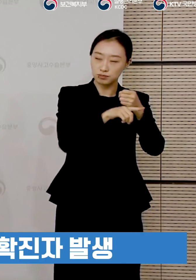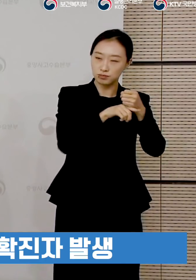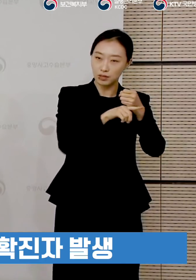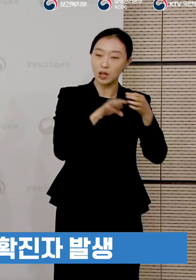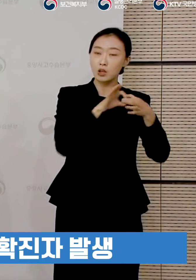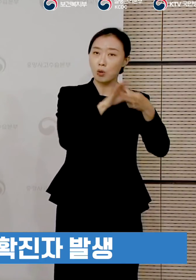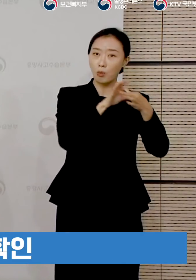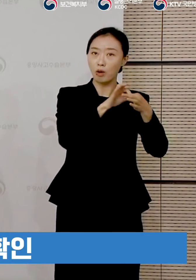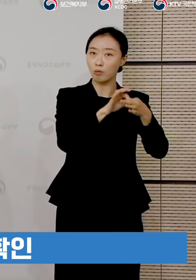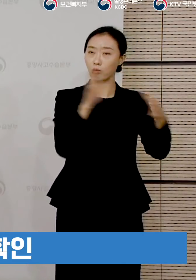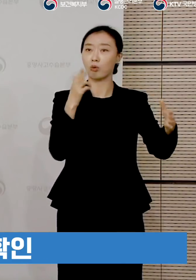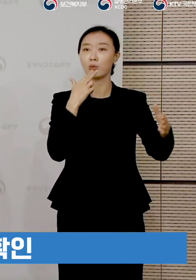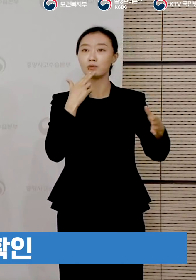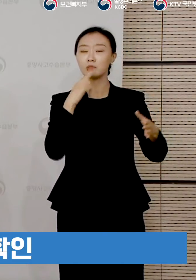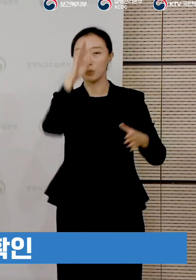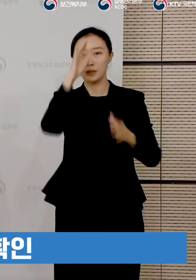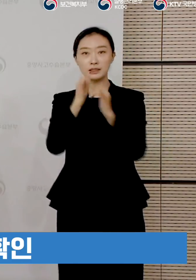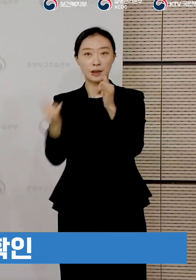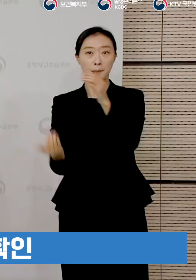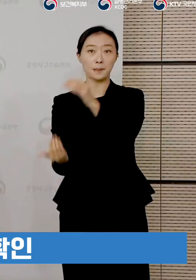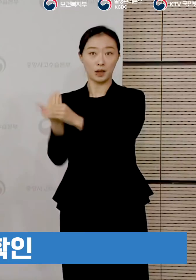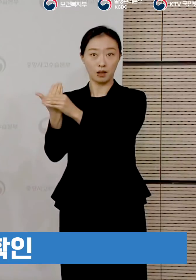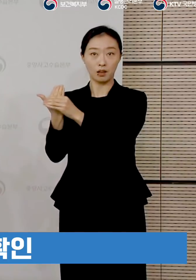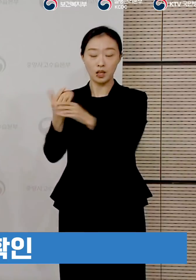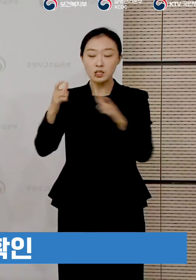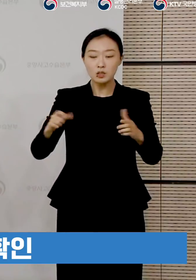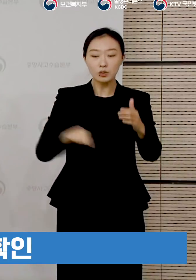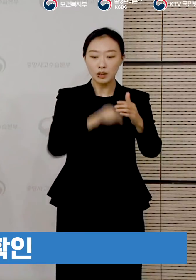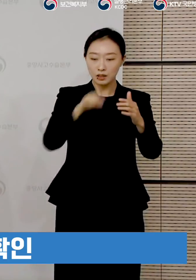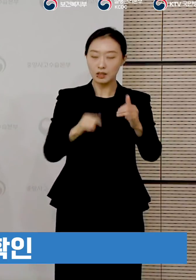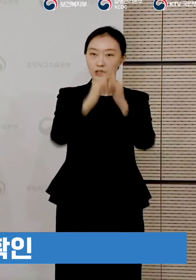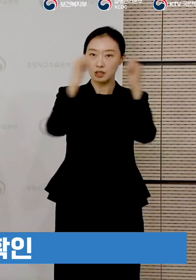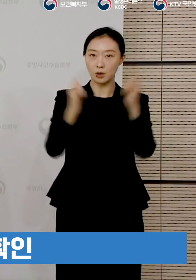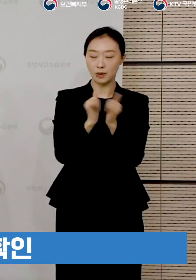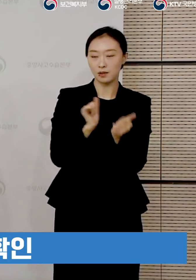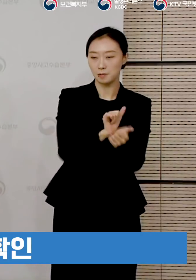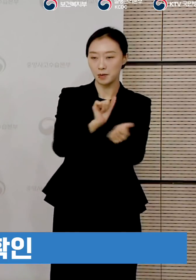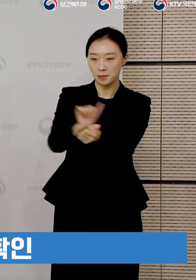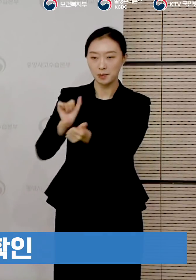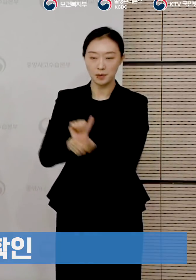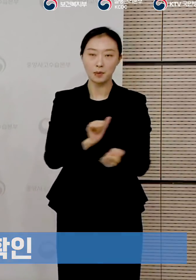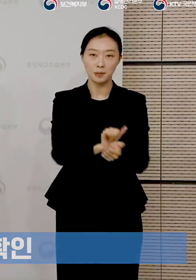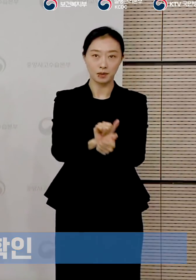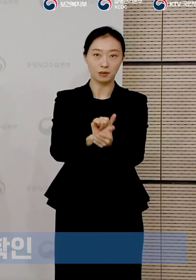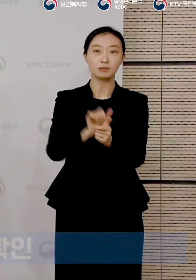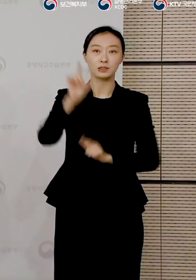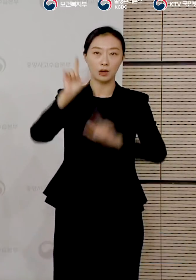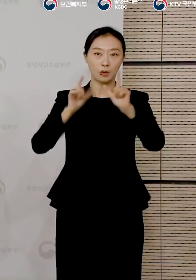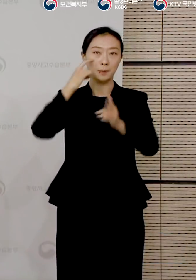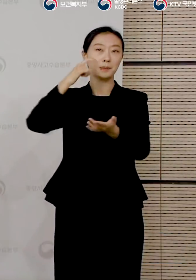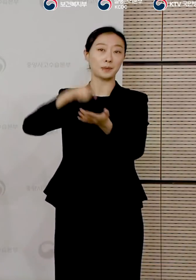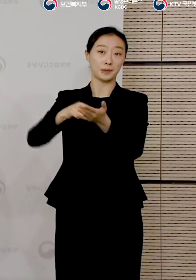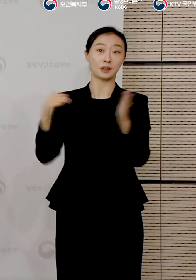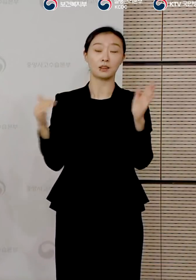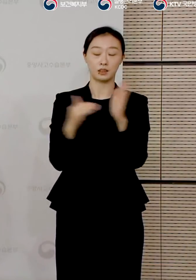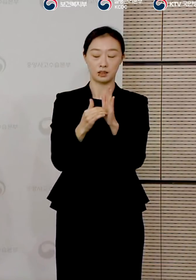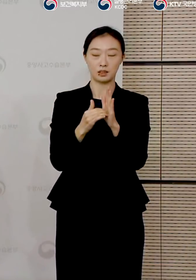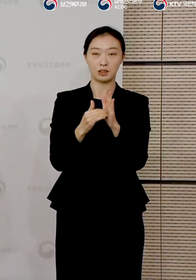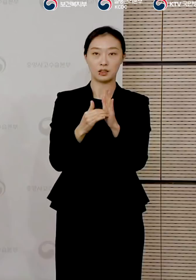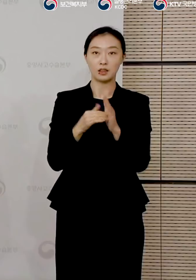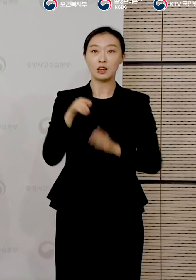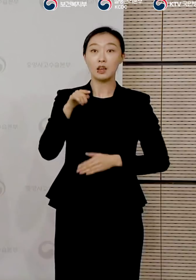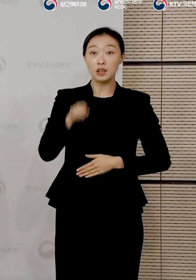환자가 나타나는 등 지역 사회 내의 감염병 전파가 진행되고 있음을 확인하였습니다.